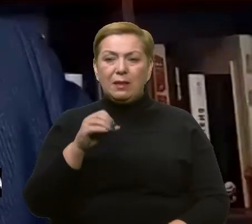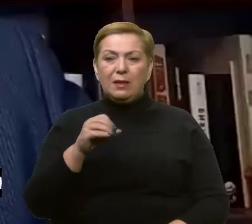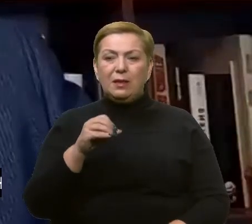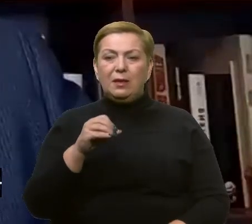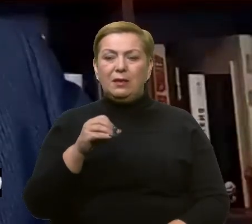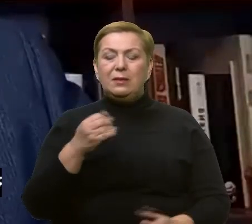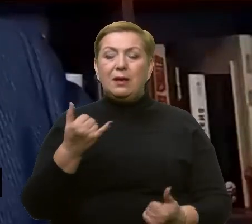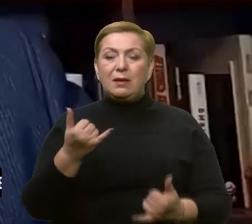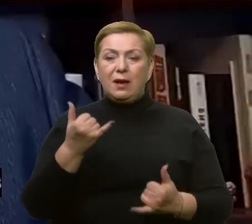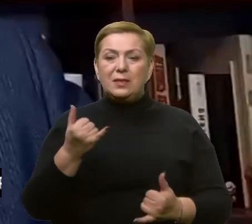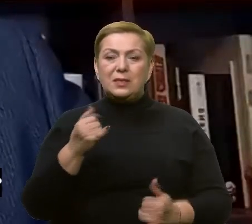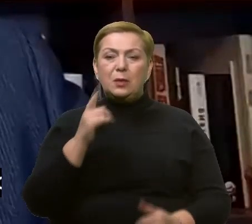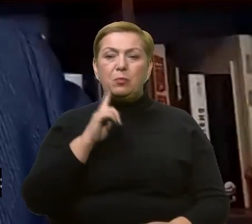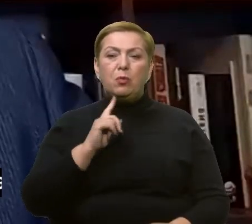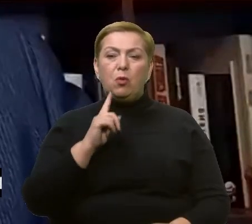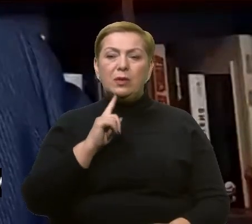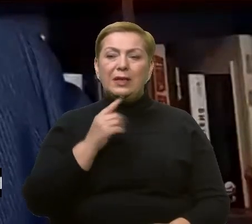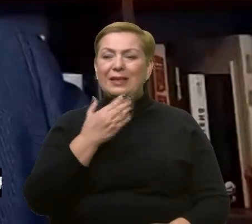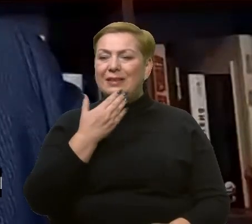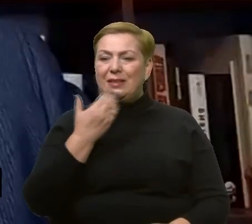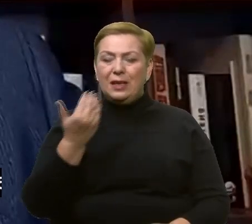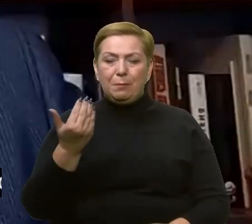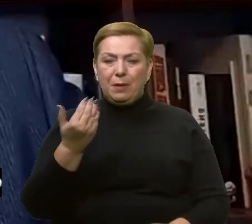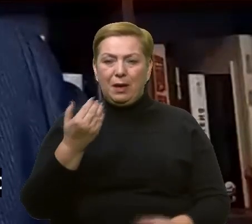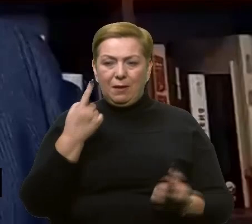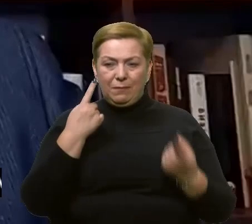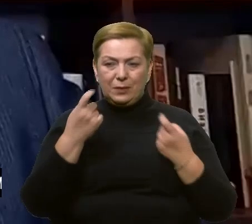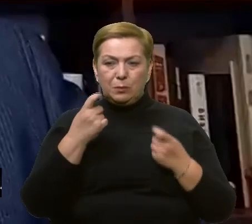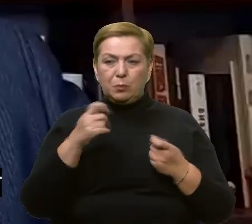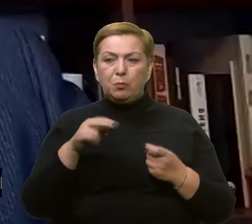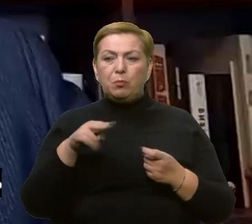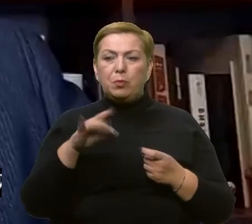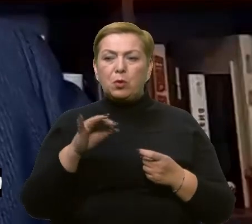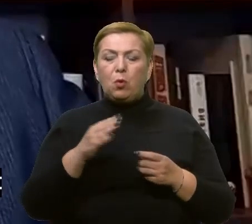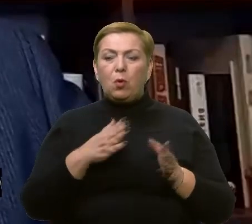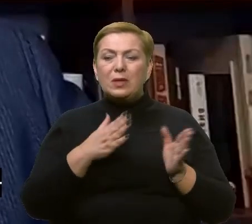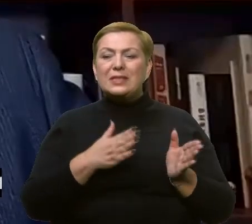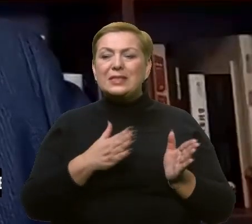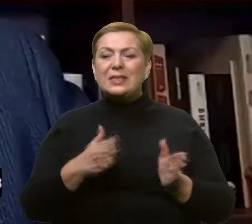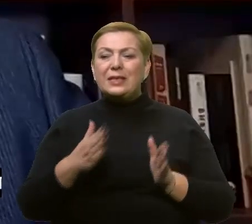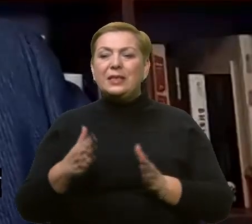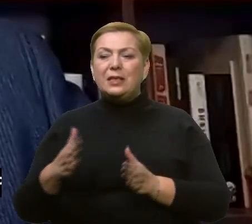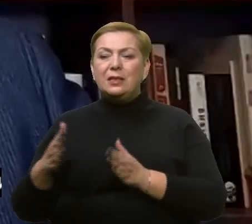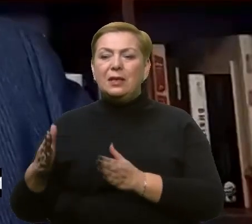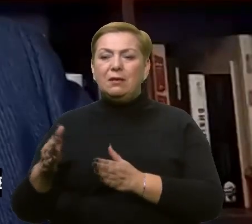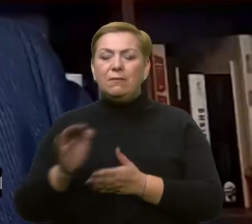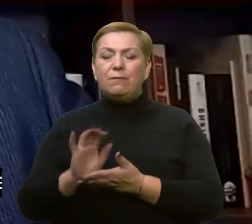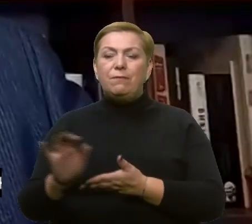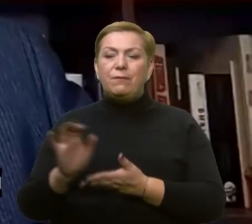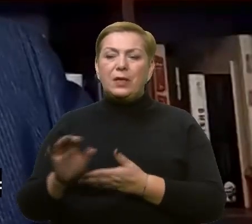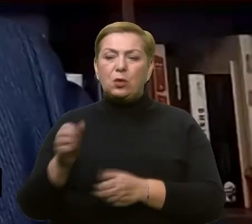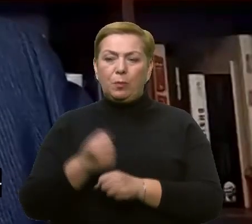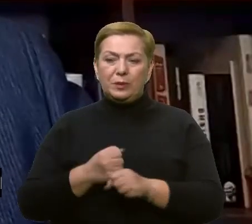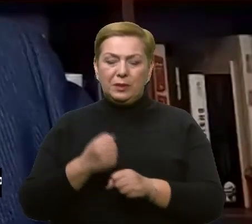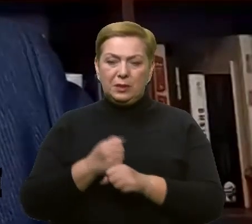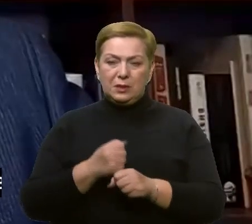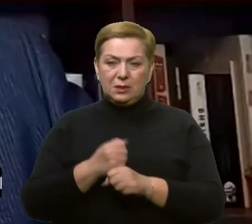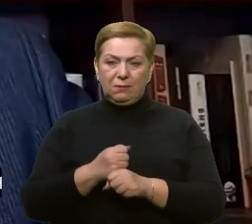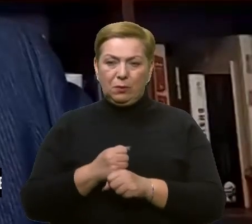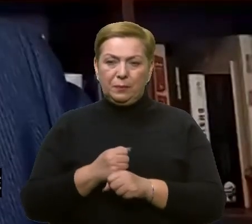наразі поки немає відомості про серійне виробництво, і вони заявляли, що